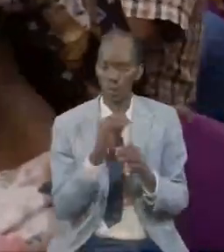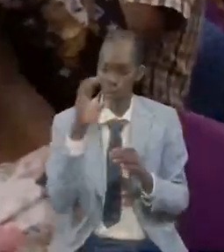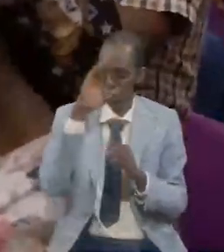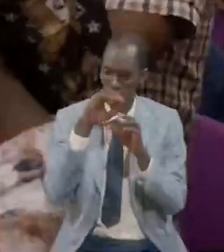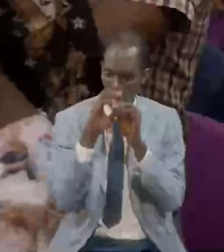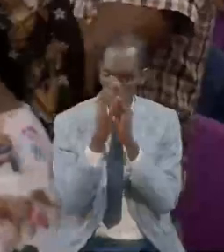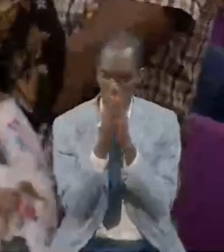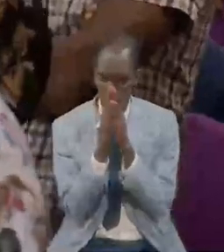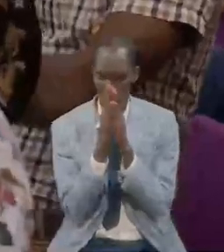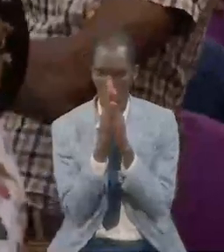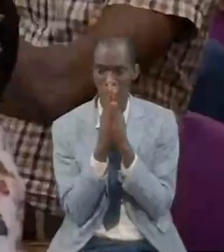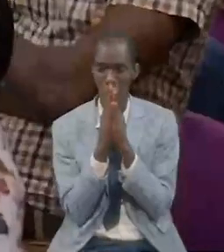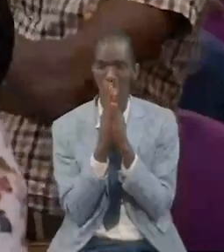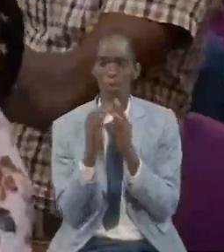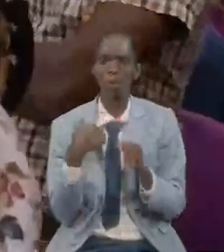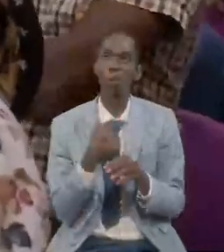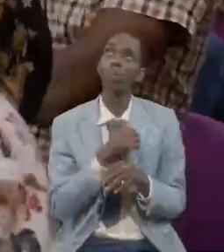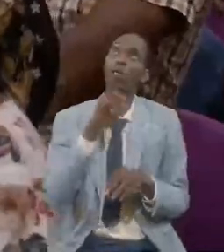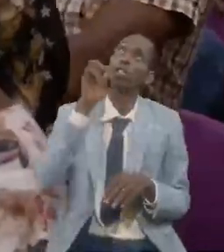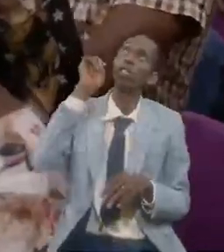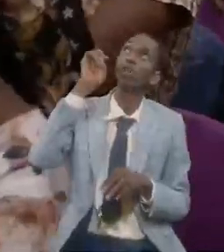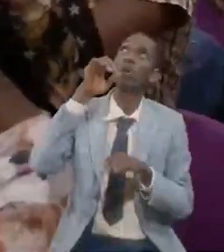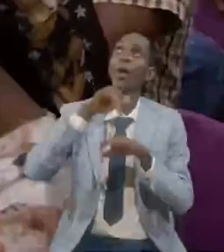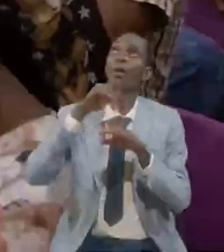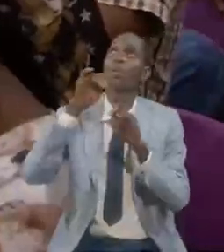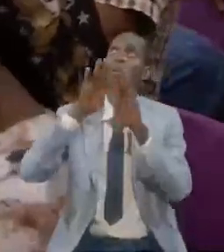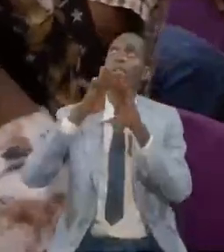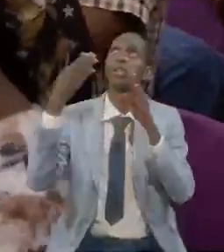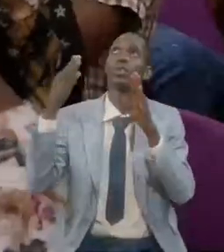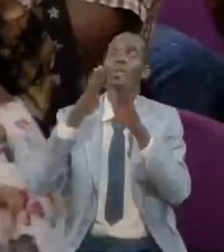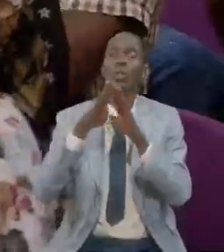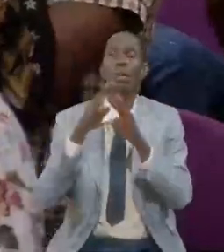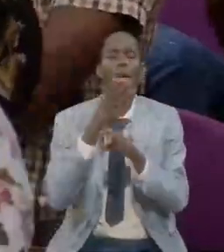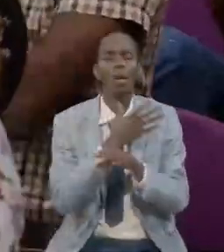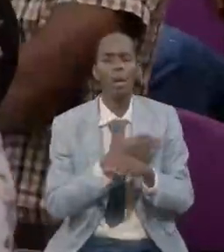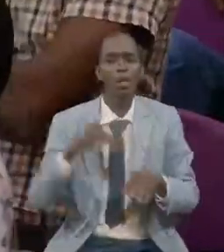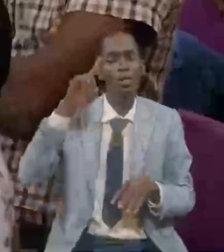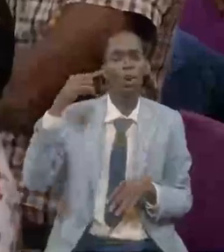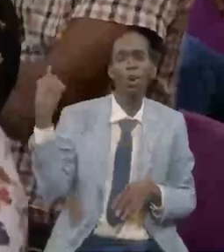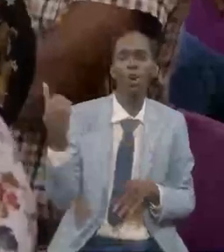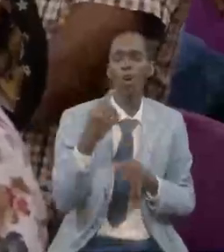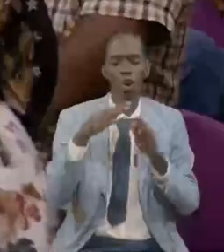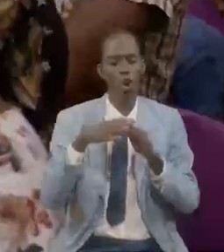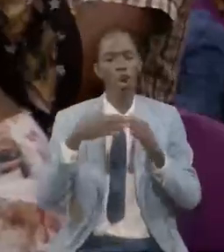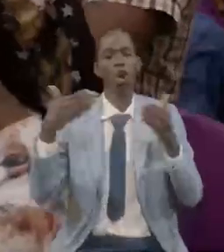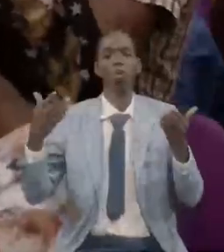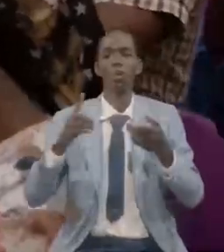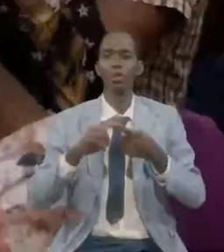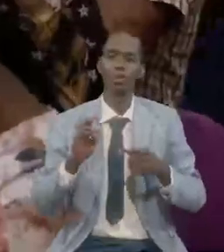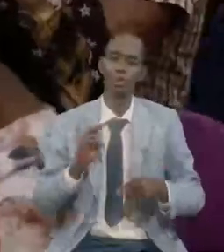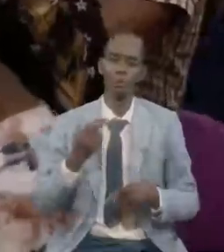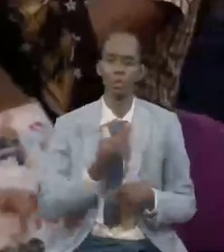cherchons et nous frappons, nous tapons la porte et cela nous